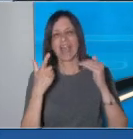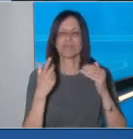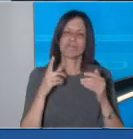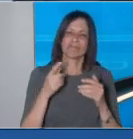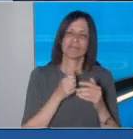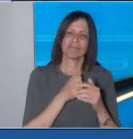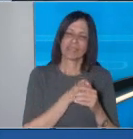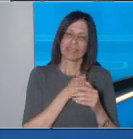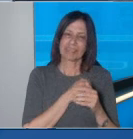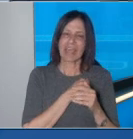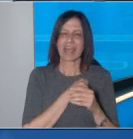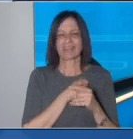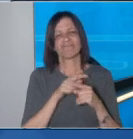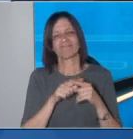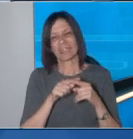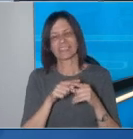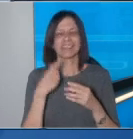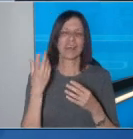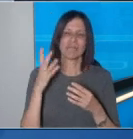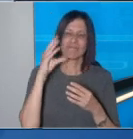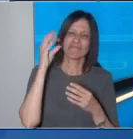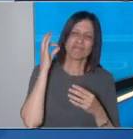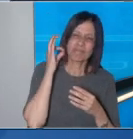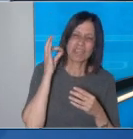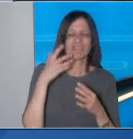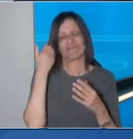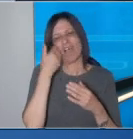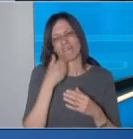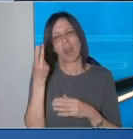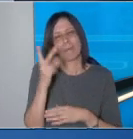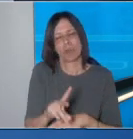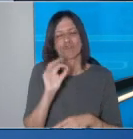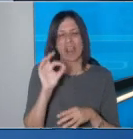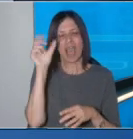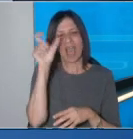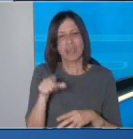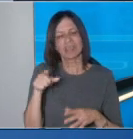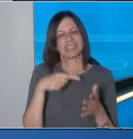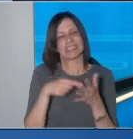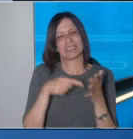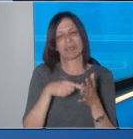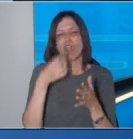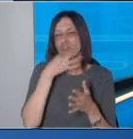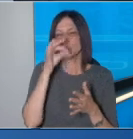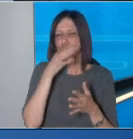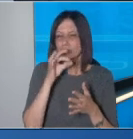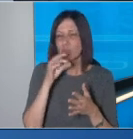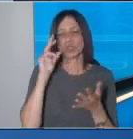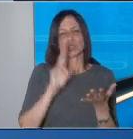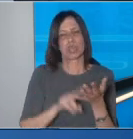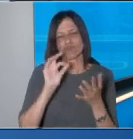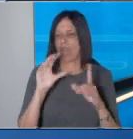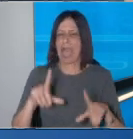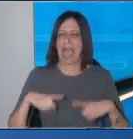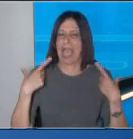וכו'. כמה חבל, שוב, שמותו של אדם הוא זה שמהווה טריגר לשיפור זכויותיהם של החיים. וזה לא